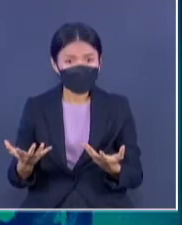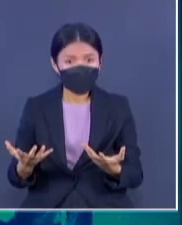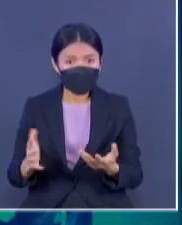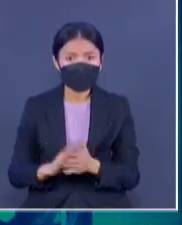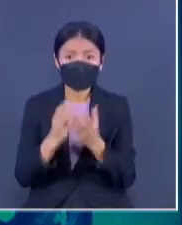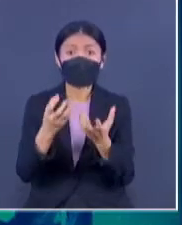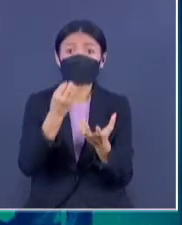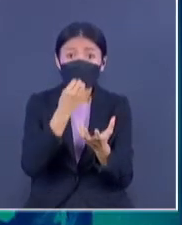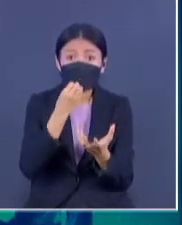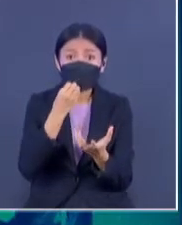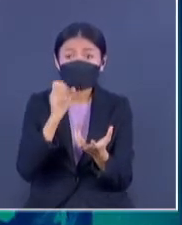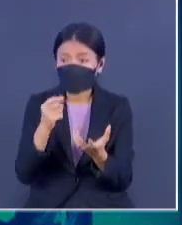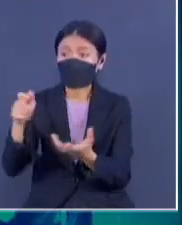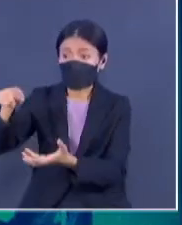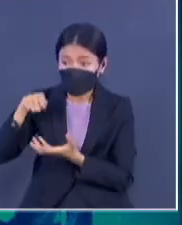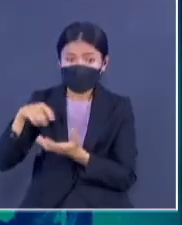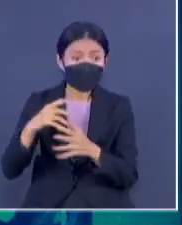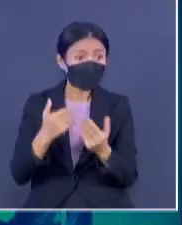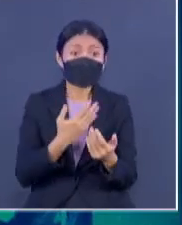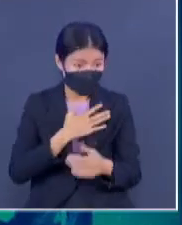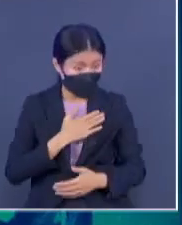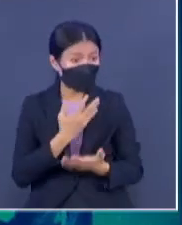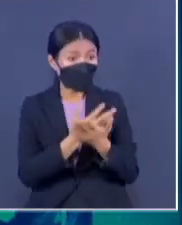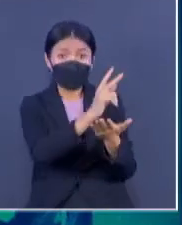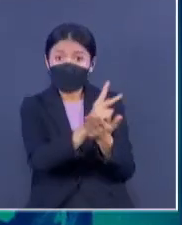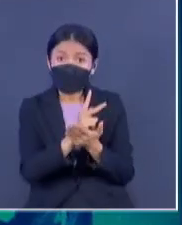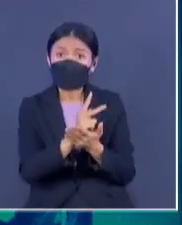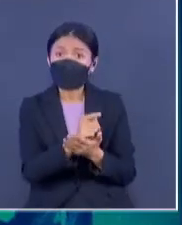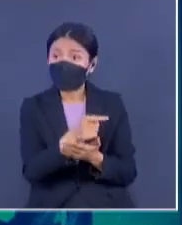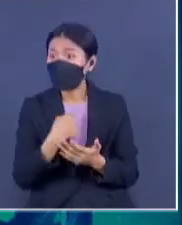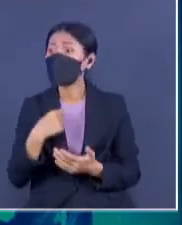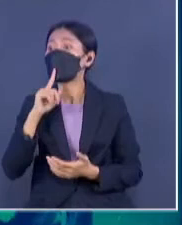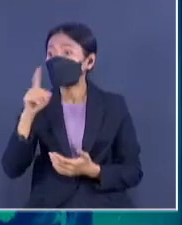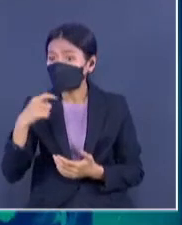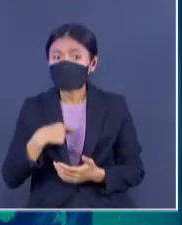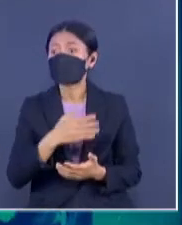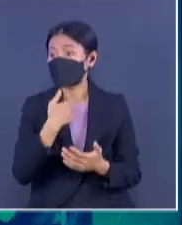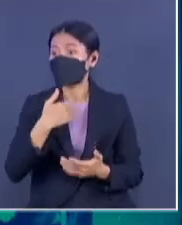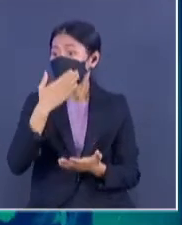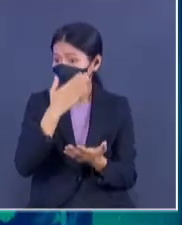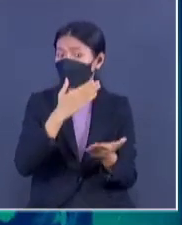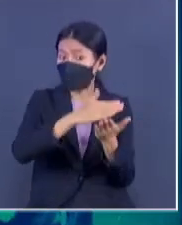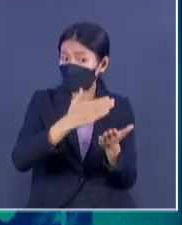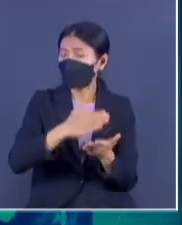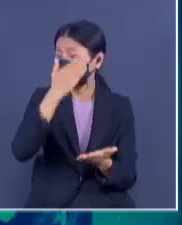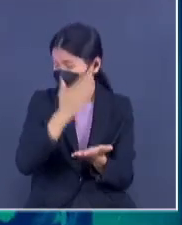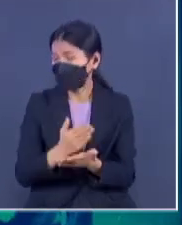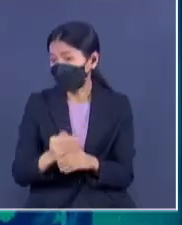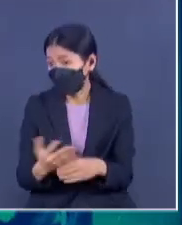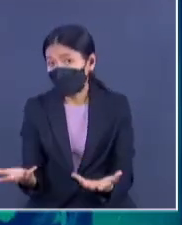การกินดอกบงดอกเบี้ยหนี้สินอันนั้นก็ต้องดูแลให้เด็ดขาดจริงๆไม่งั้นคนที่อยู่บ้านไม่สามารถ